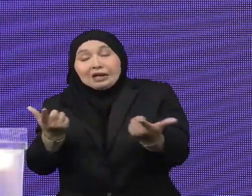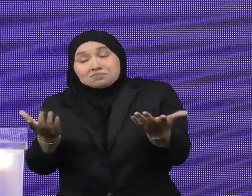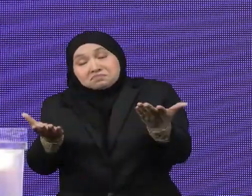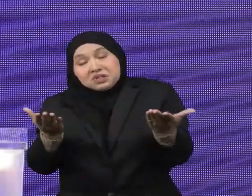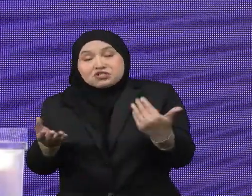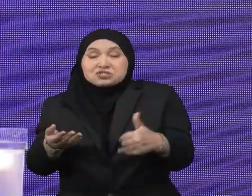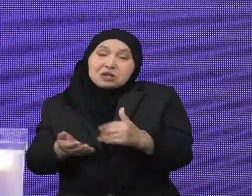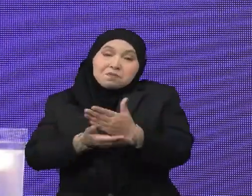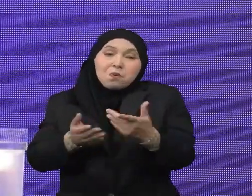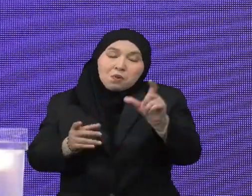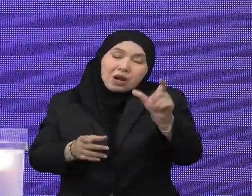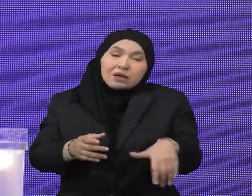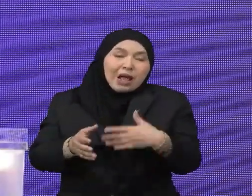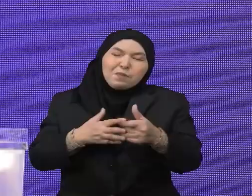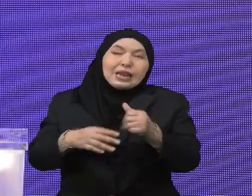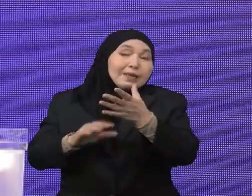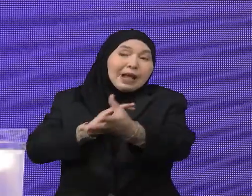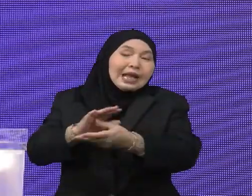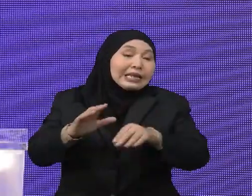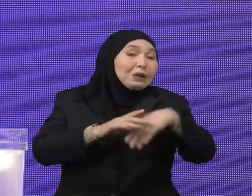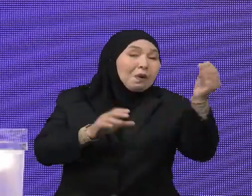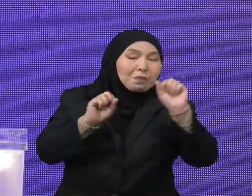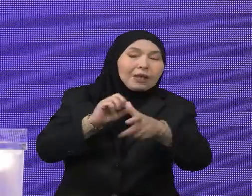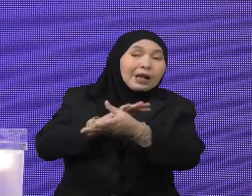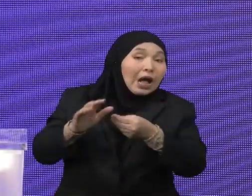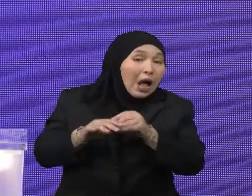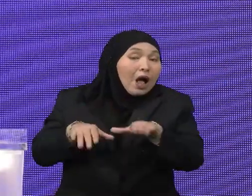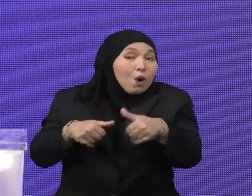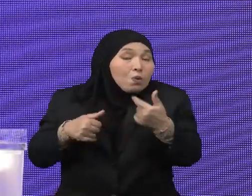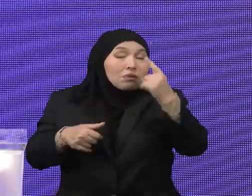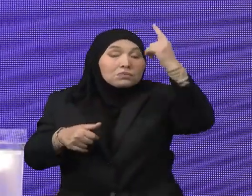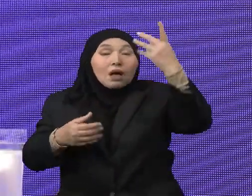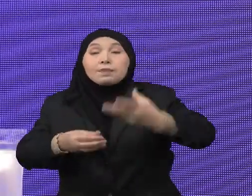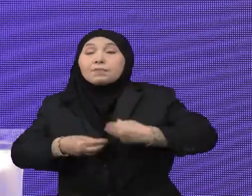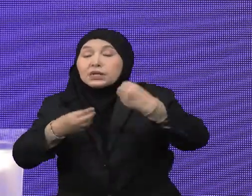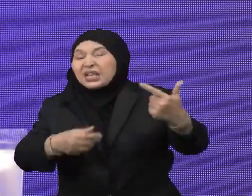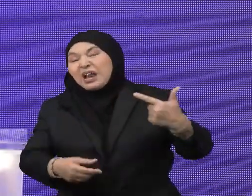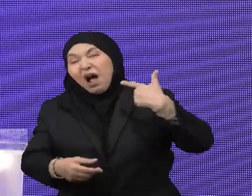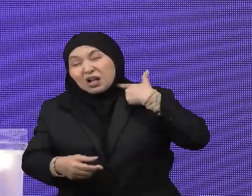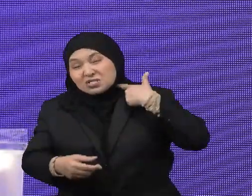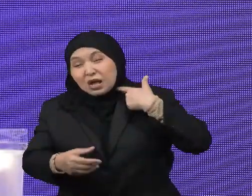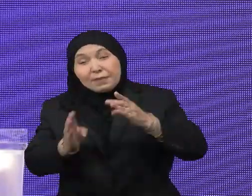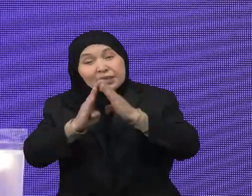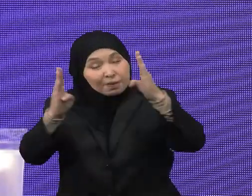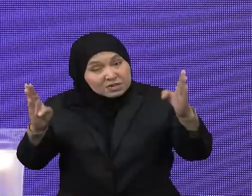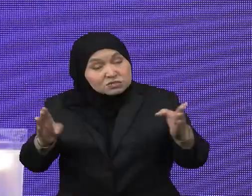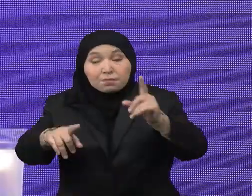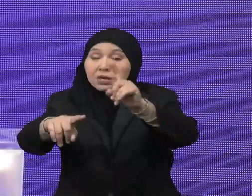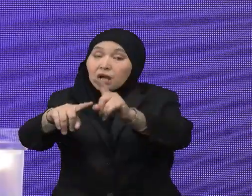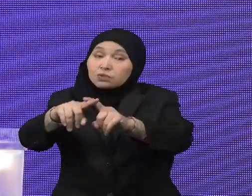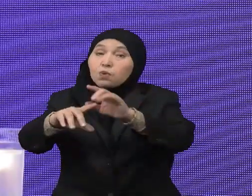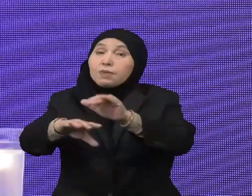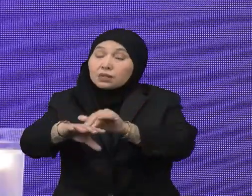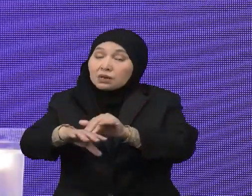saya bahwa boleh makan lagi selepas ini kan jadi betapa Allah memberikan ancaman yang besar dan dia bergantung kepada